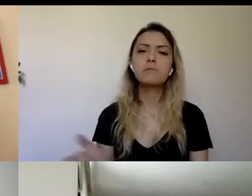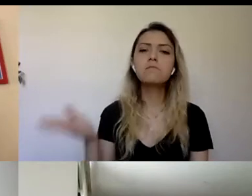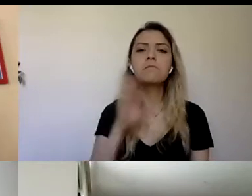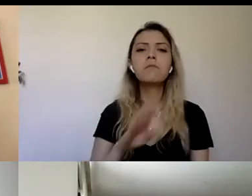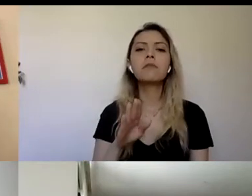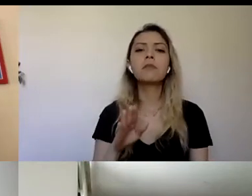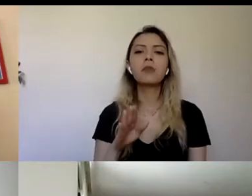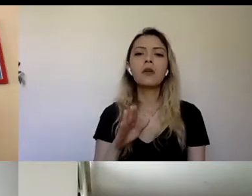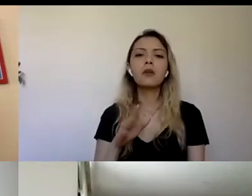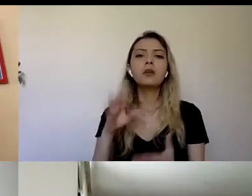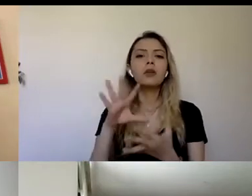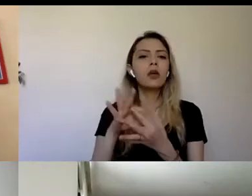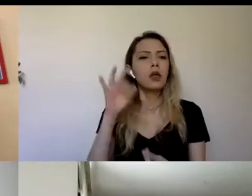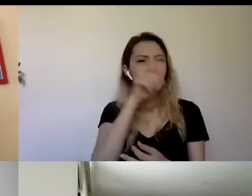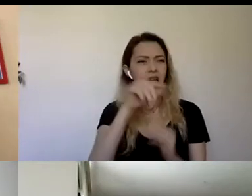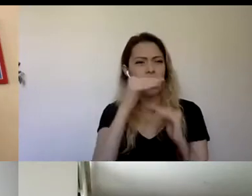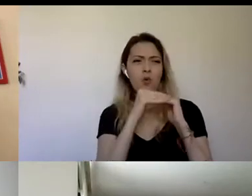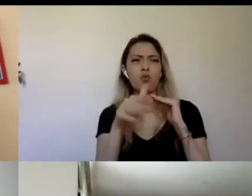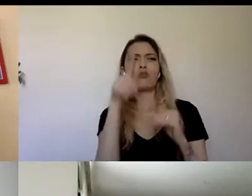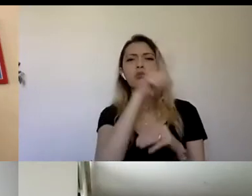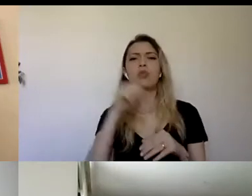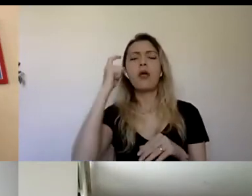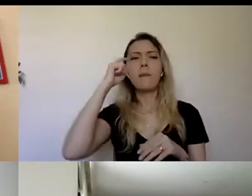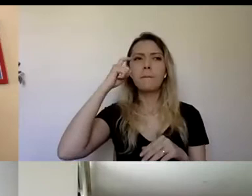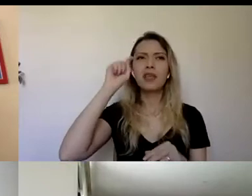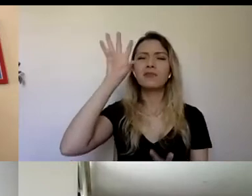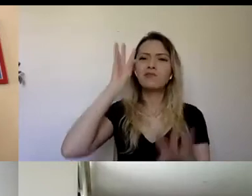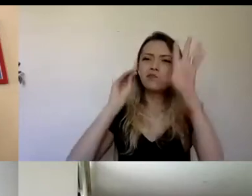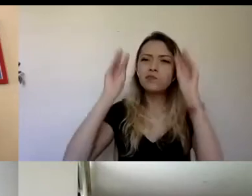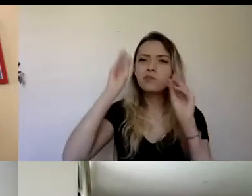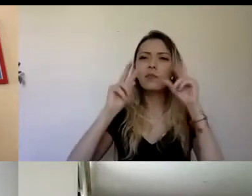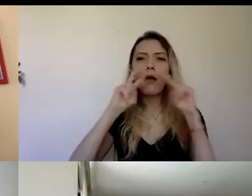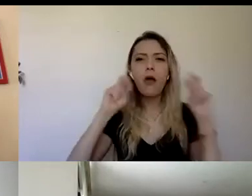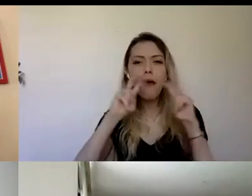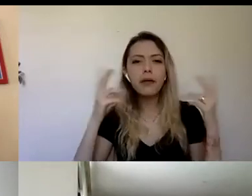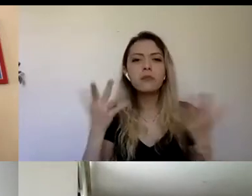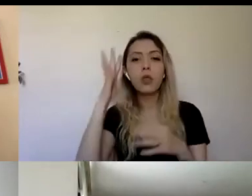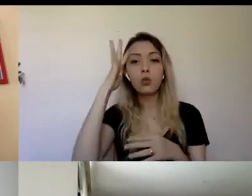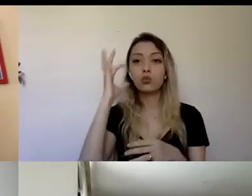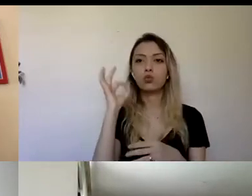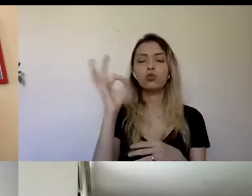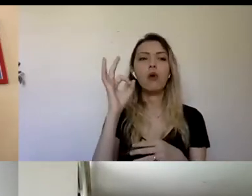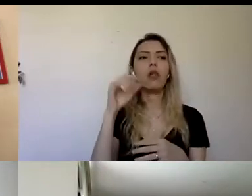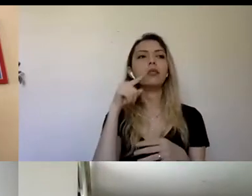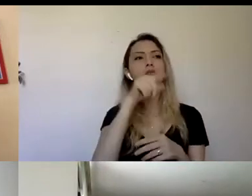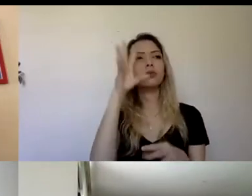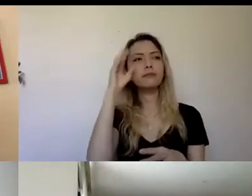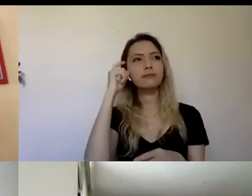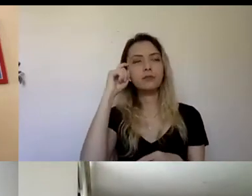algı araştırmaları ve uzman yargıları da karşımıza çıkıyor bilgi kaynakları